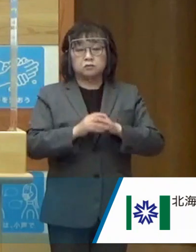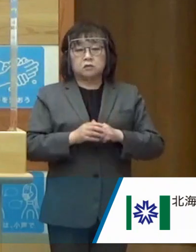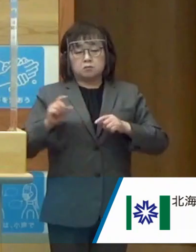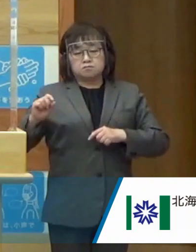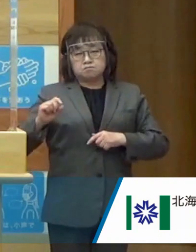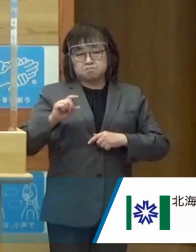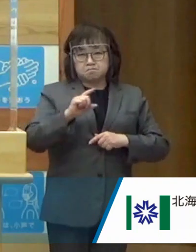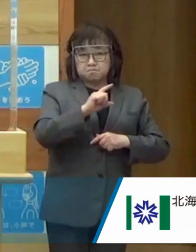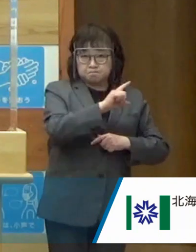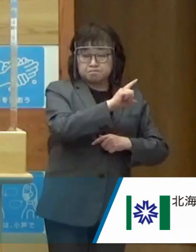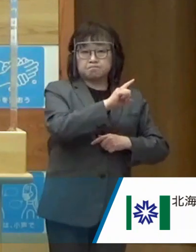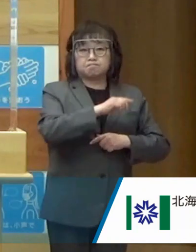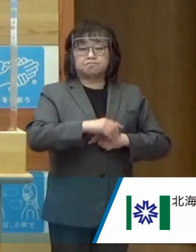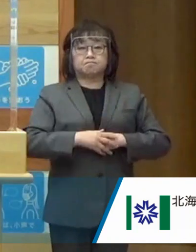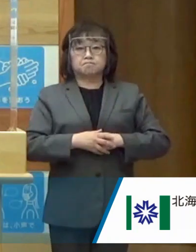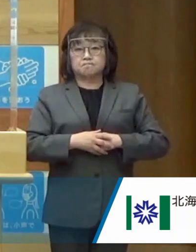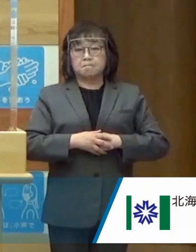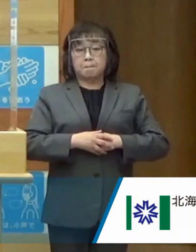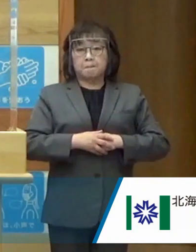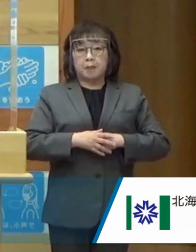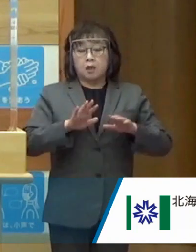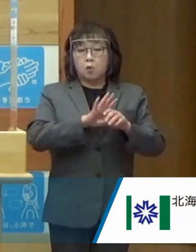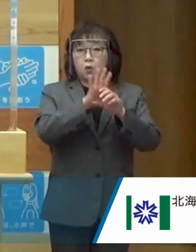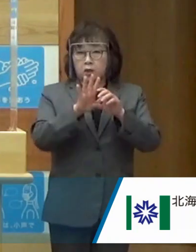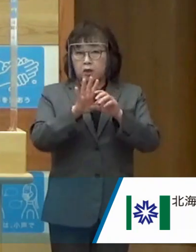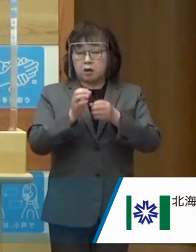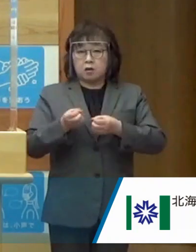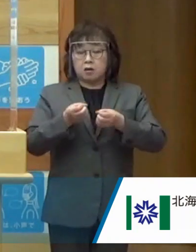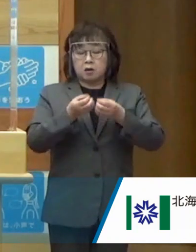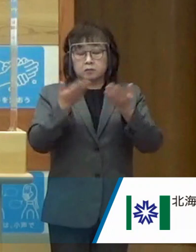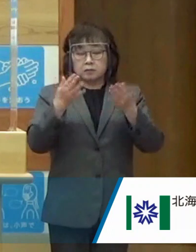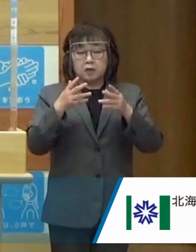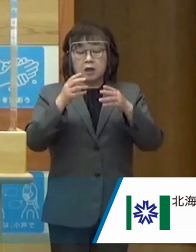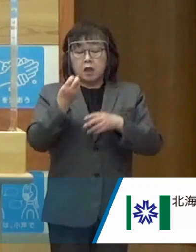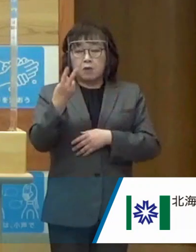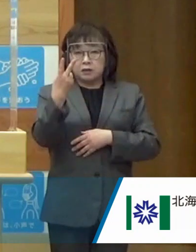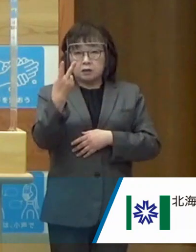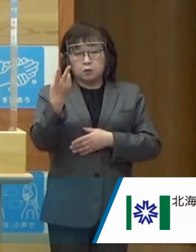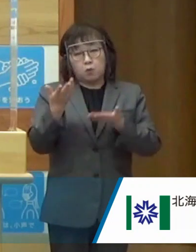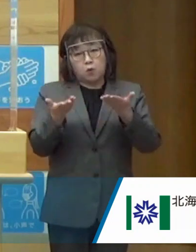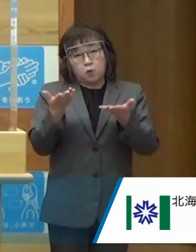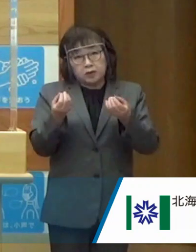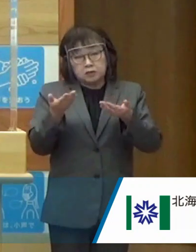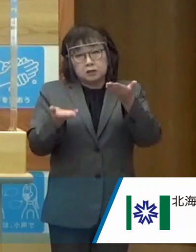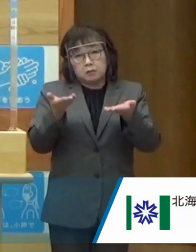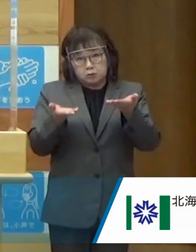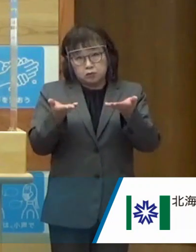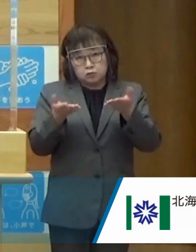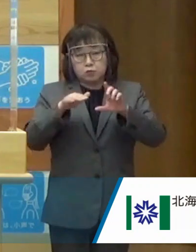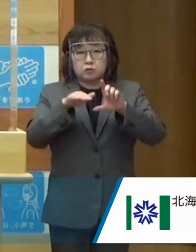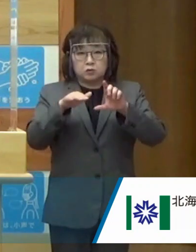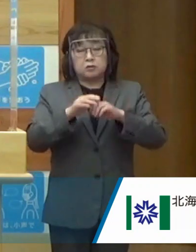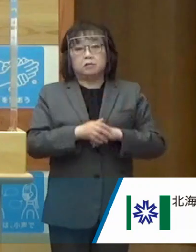増加傾向が続いています。コロナ禍が始まった令和2年と同程度の水準とな